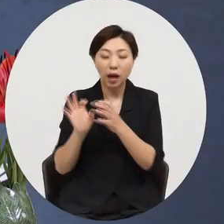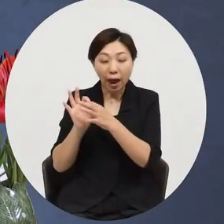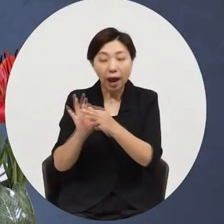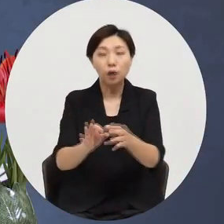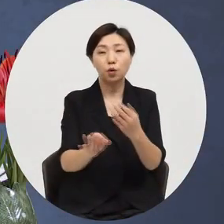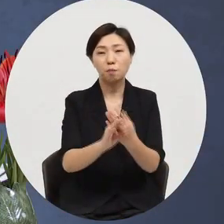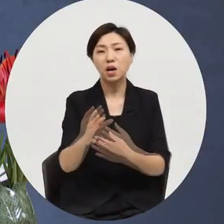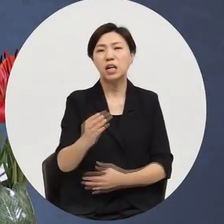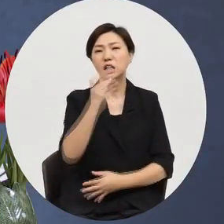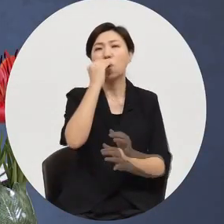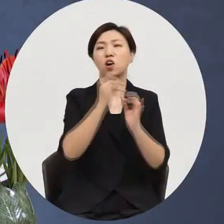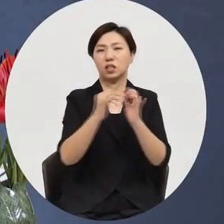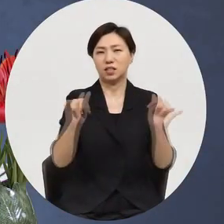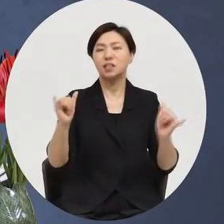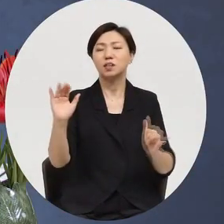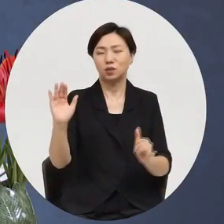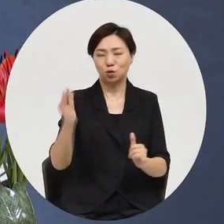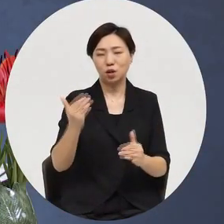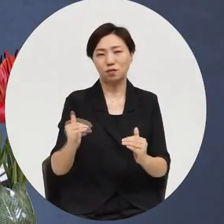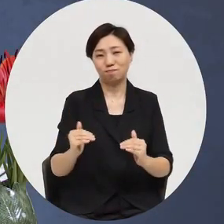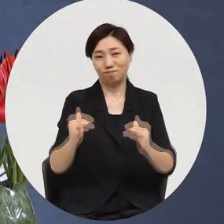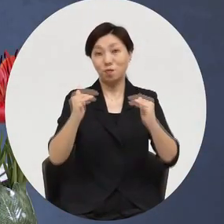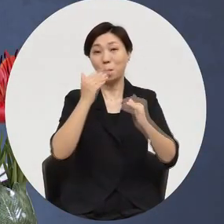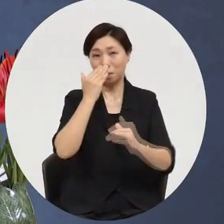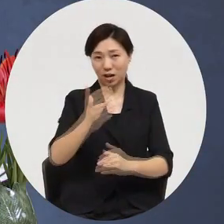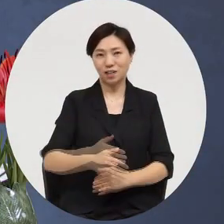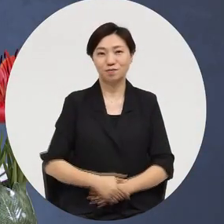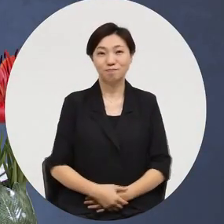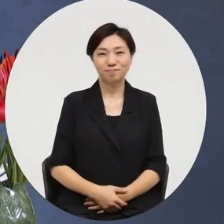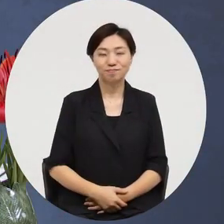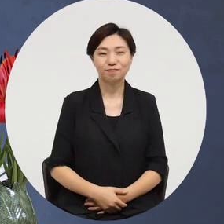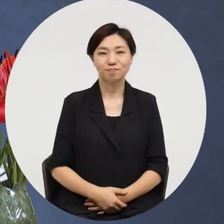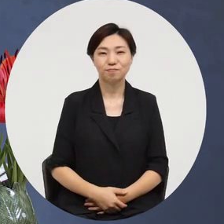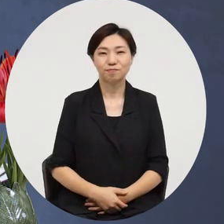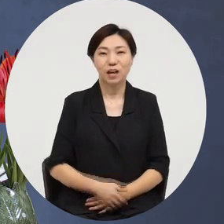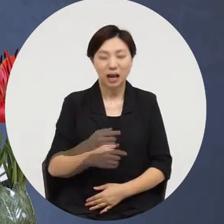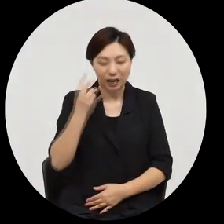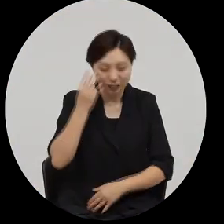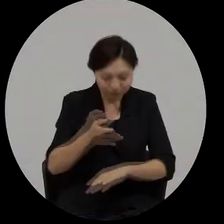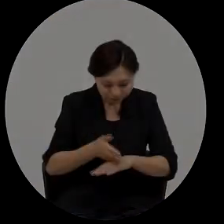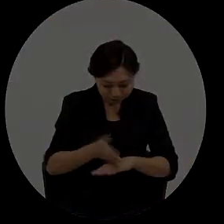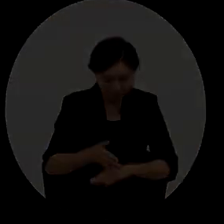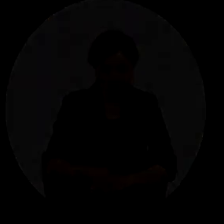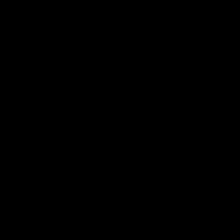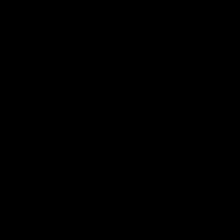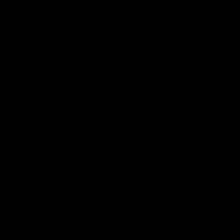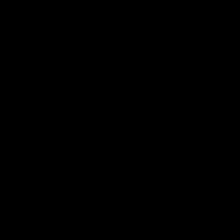군자의 길에 한 발을 더듬어 놓게 됩니다. 예, 감사합니다.